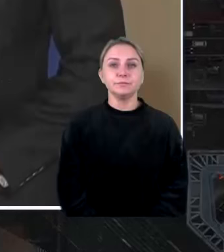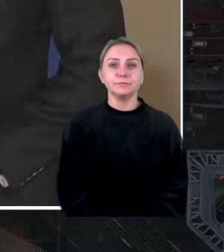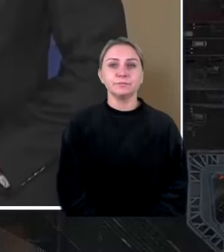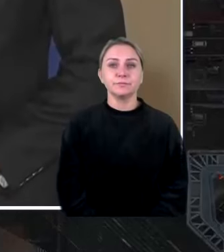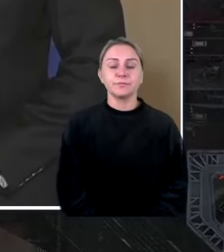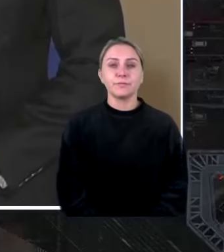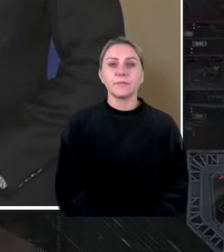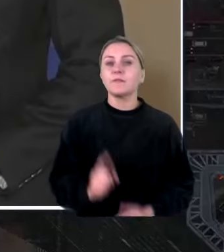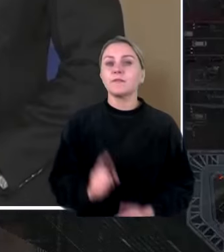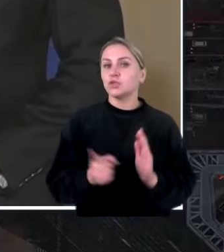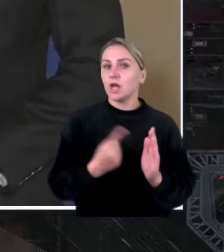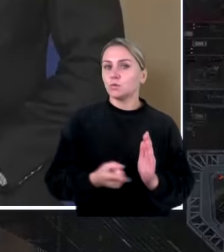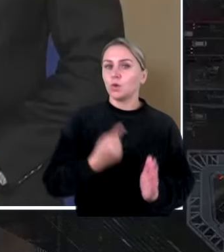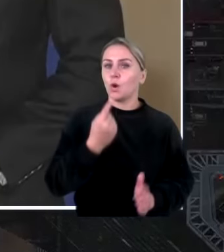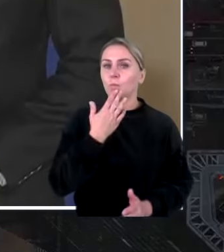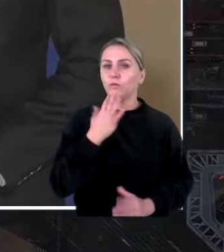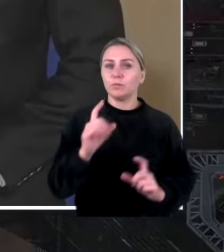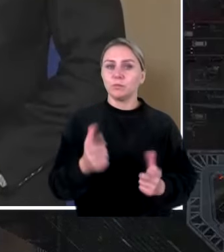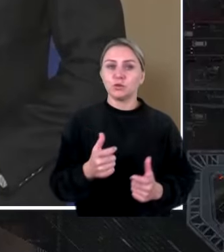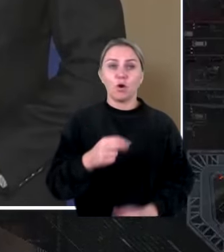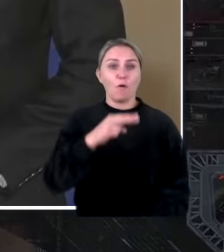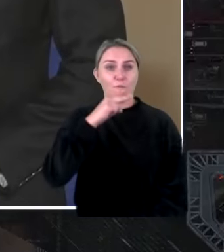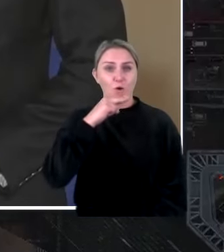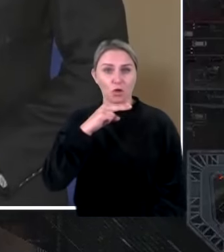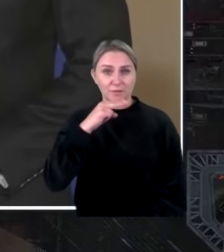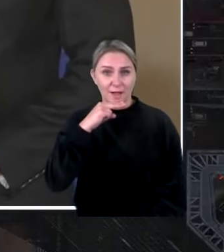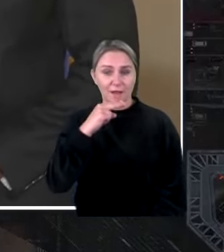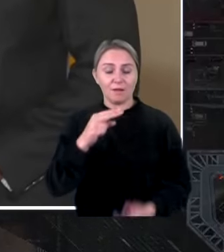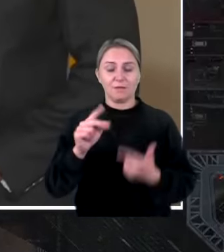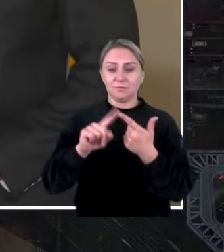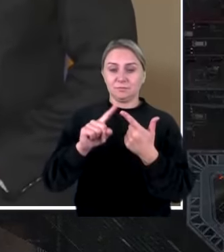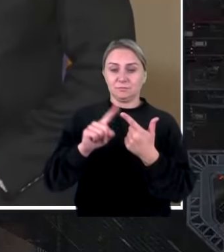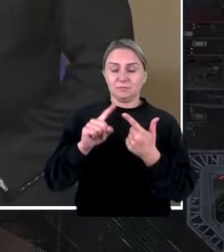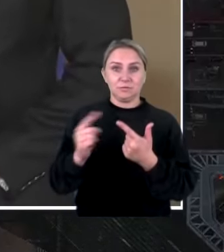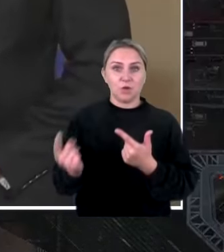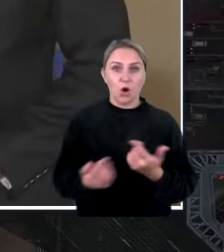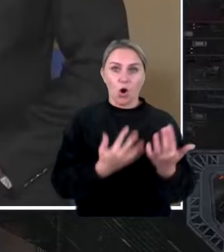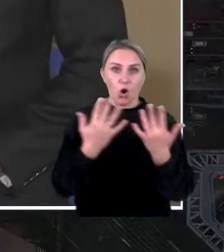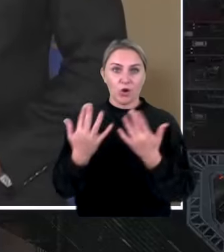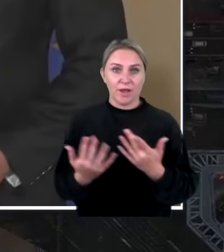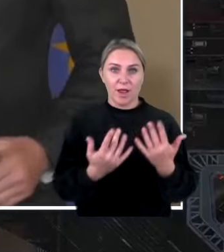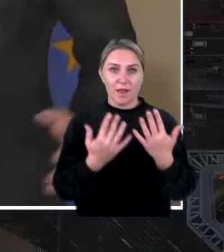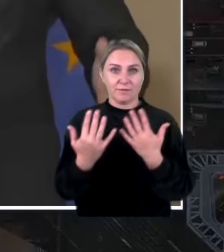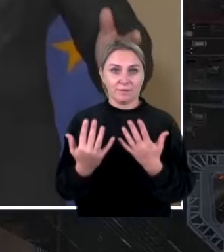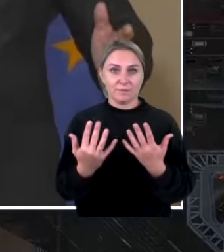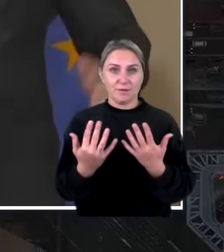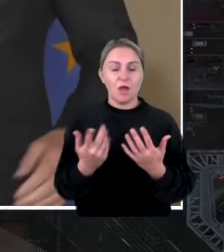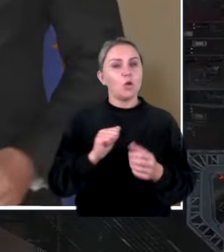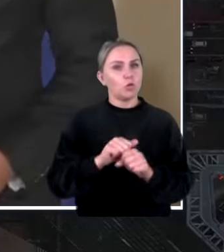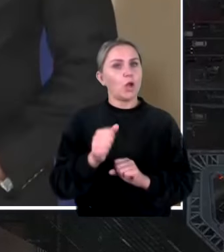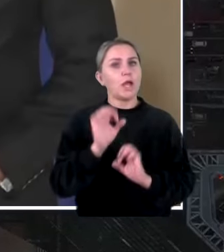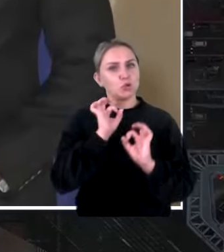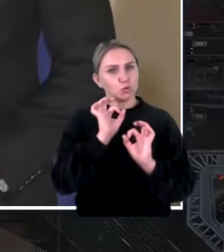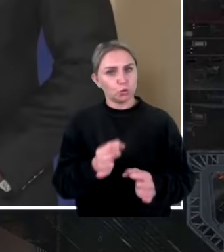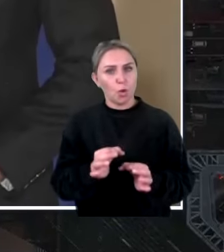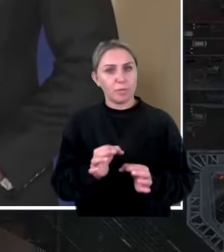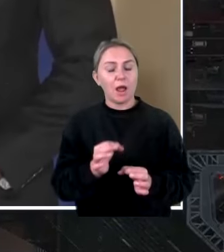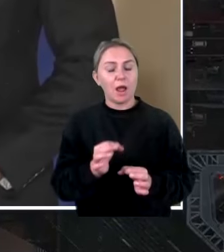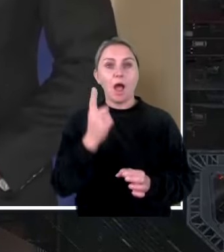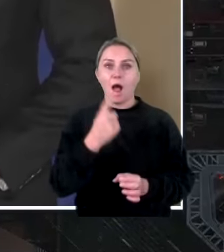takiego określenia, że woda i ogień to są dobrzy słudzy, ale mogą też stać się wielką